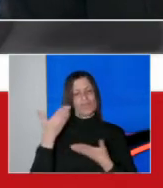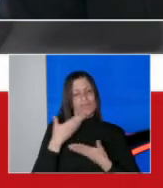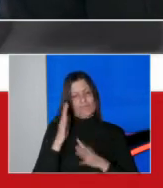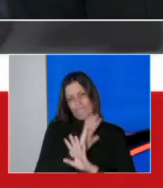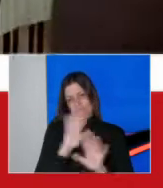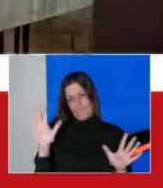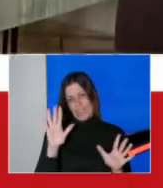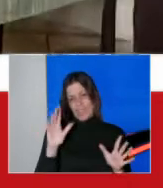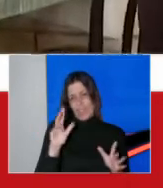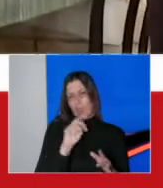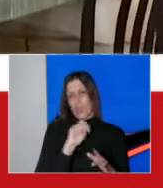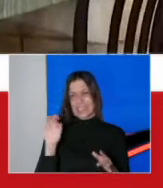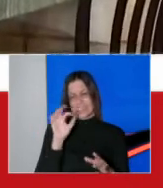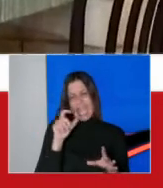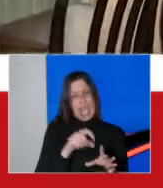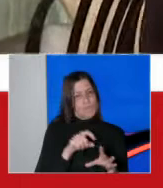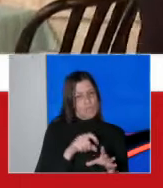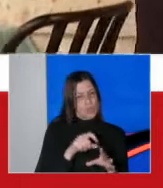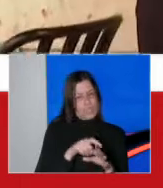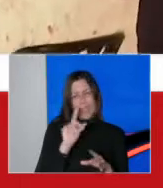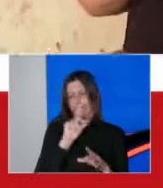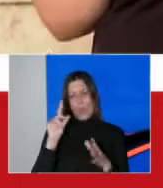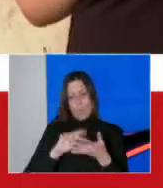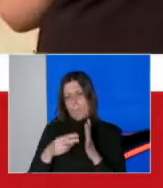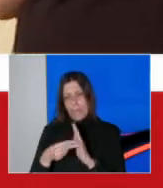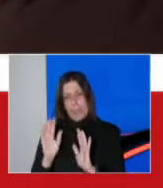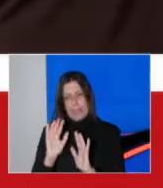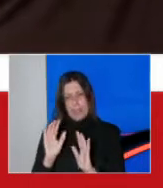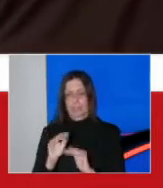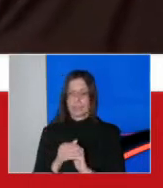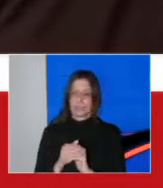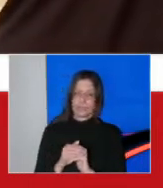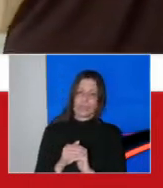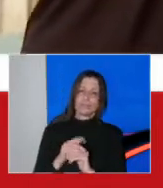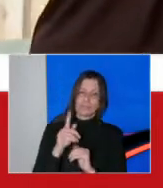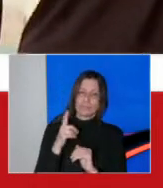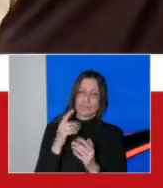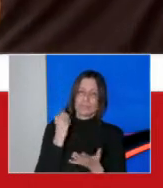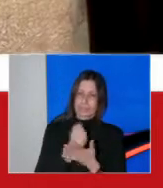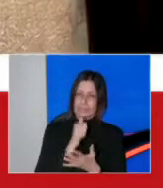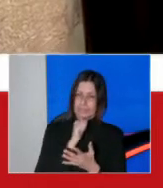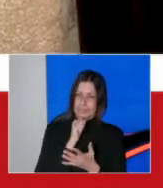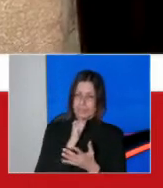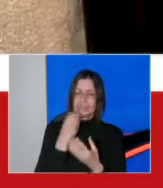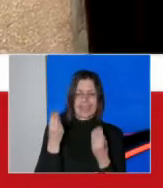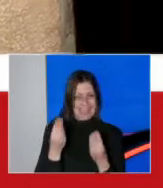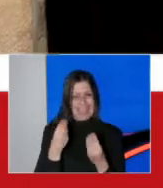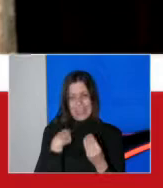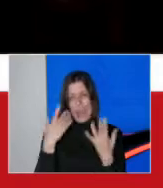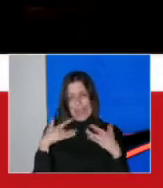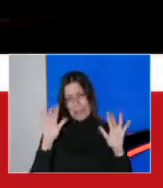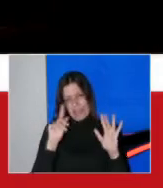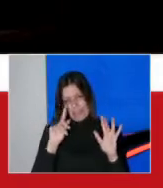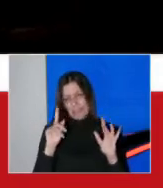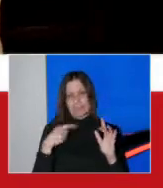ורק לסוגיות הרפואיות ולא לסוגיות פוליטיות. לא, אבל התו הירוק זה גם... לא, רגע, רגע, אוקיי. אני לא אתחמק.